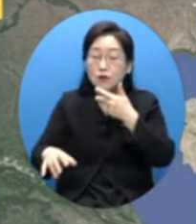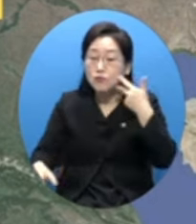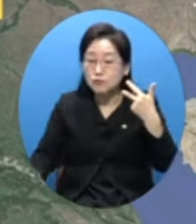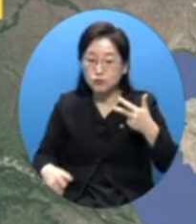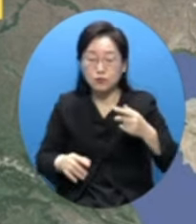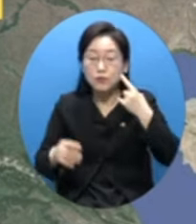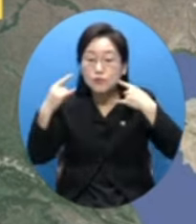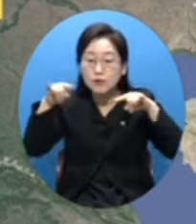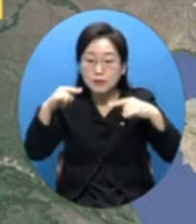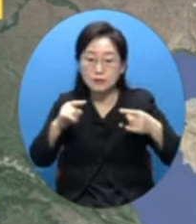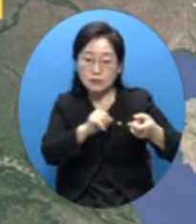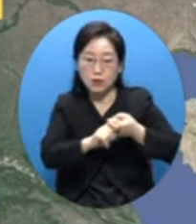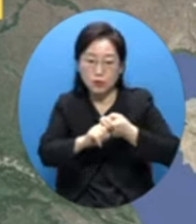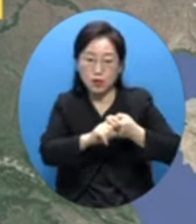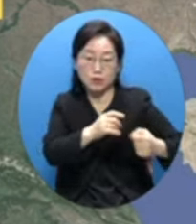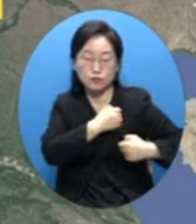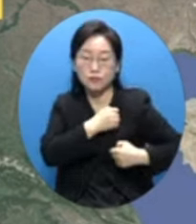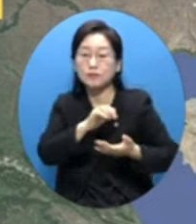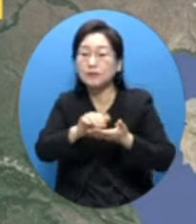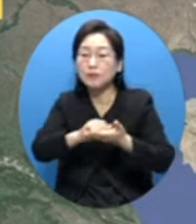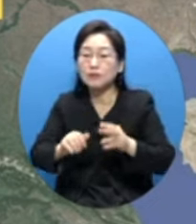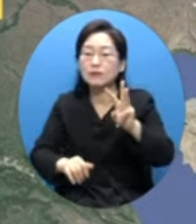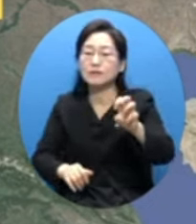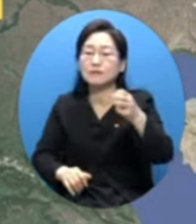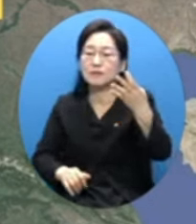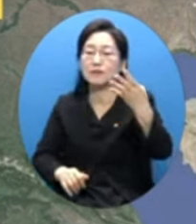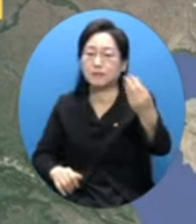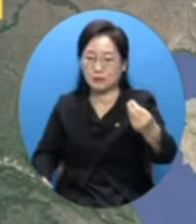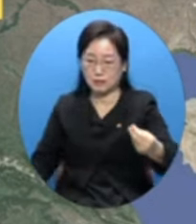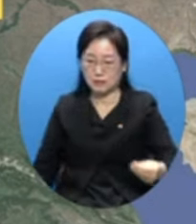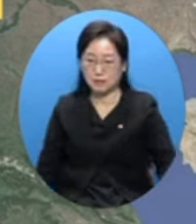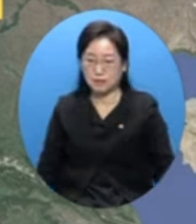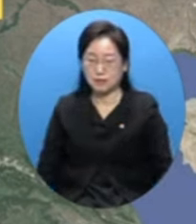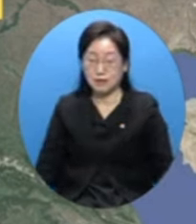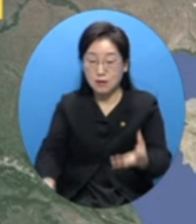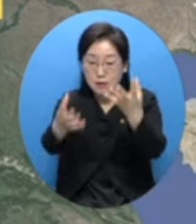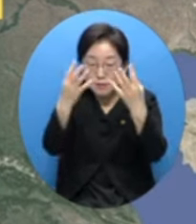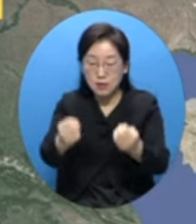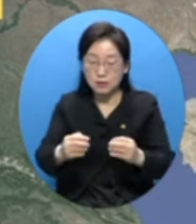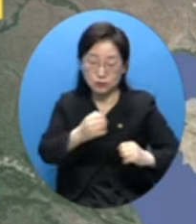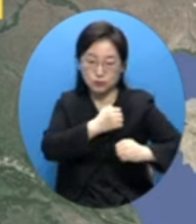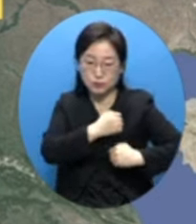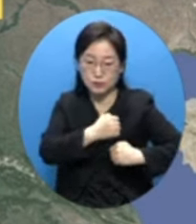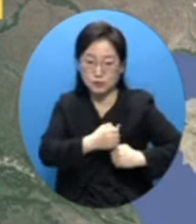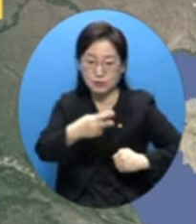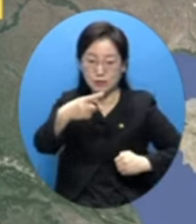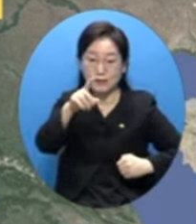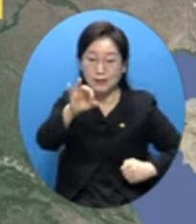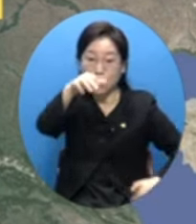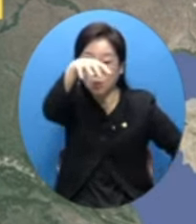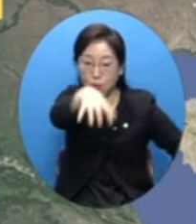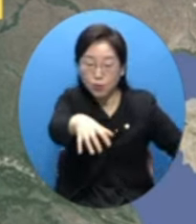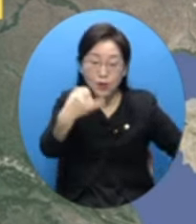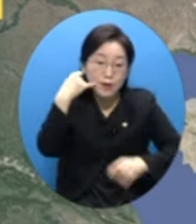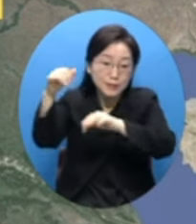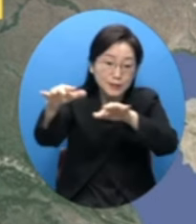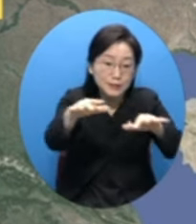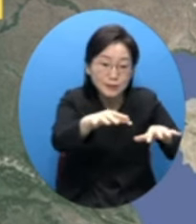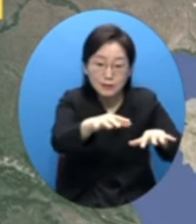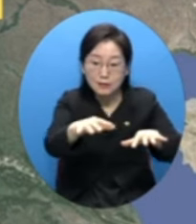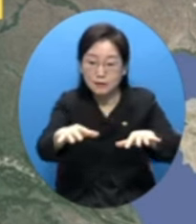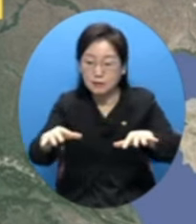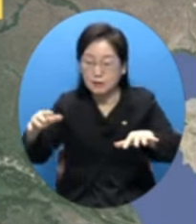숫자는 34만 명이나 됩니다. 이 많은 군인들이 덩케르크에서 완전히 몰살당할 위기에 처하게